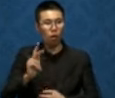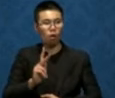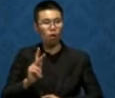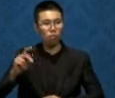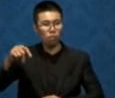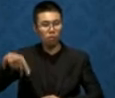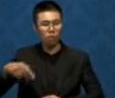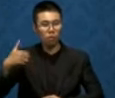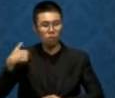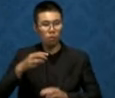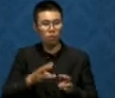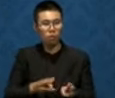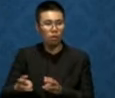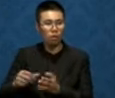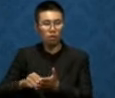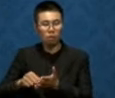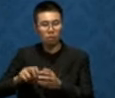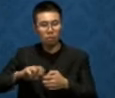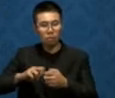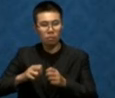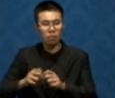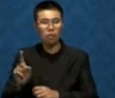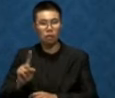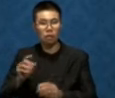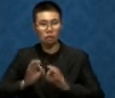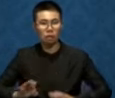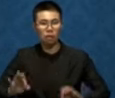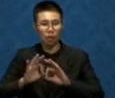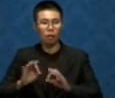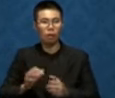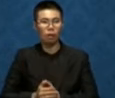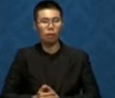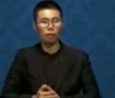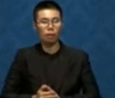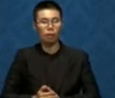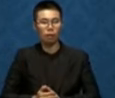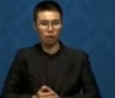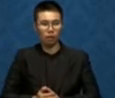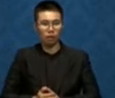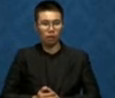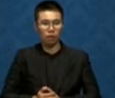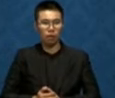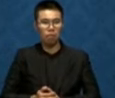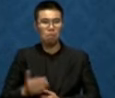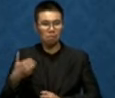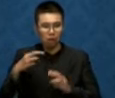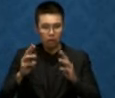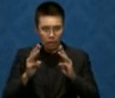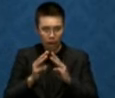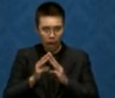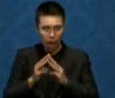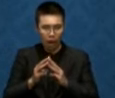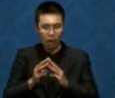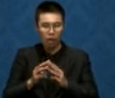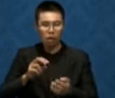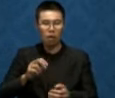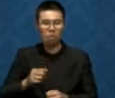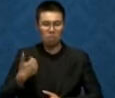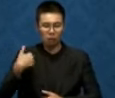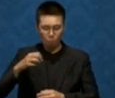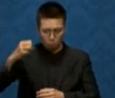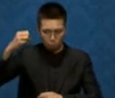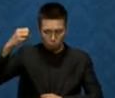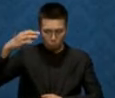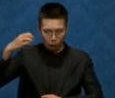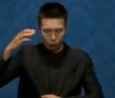แนวทางในการแก้ไขปัญหาสำคัญนะครับก็คือว่าปัญหาการมัดมือชกในสัญญาซื้อขายไฟฟ้าที่ลดเกินแล้วก็